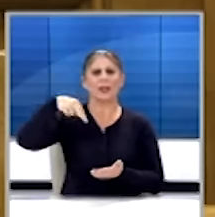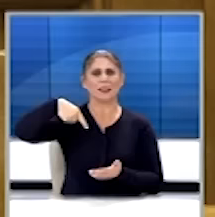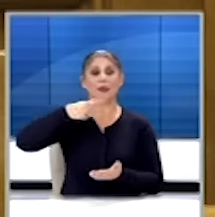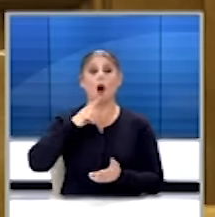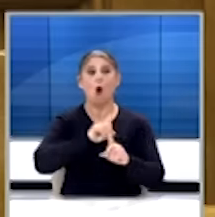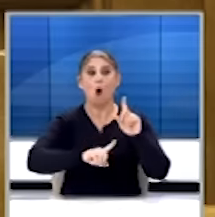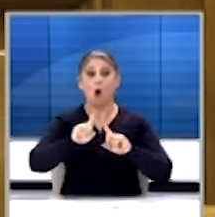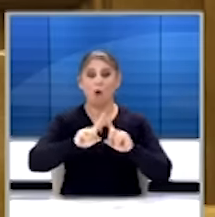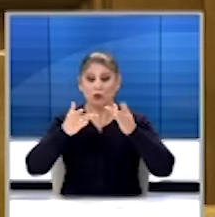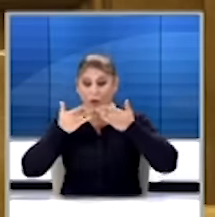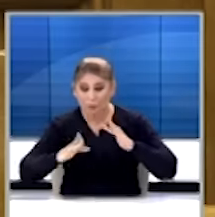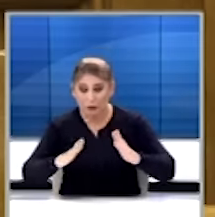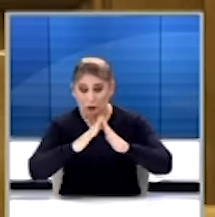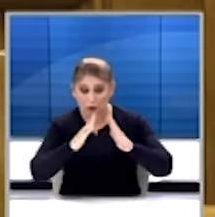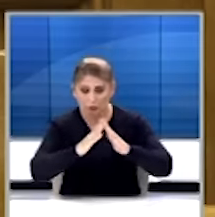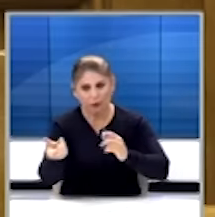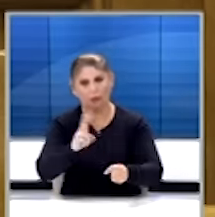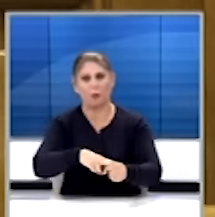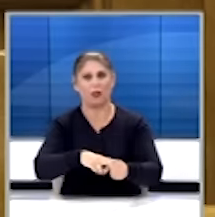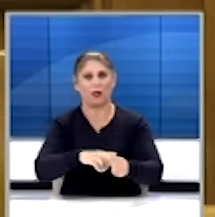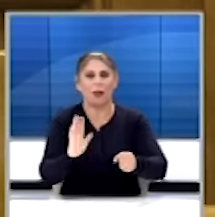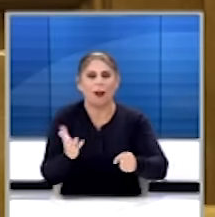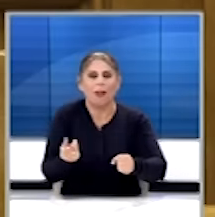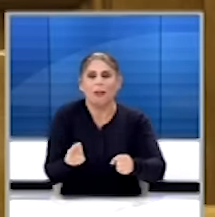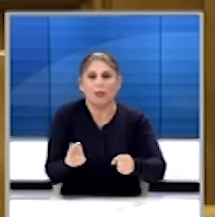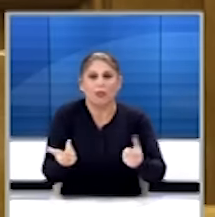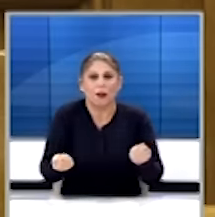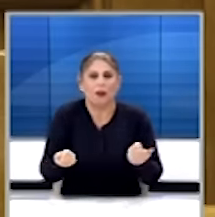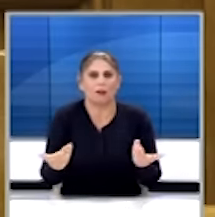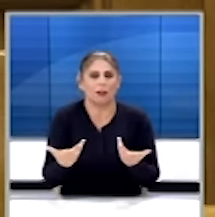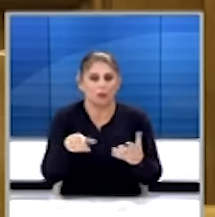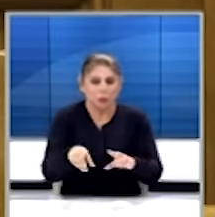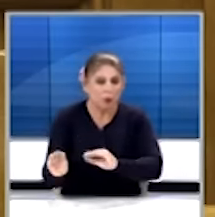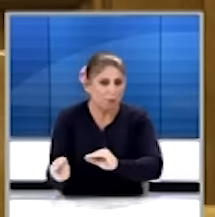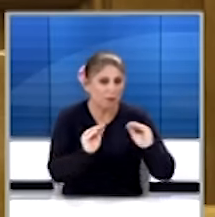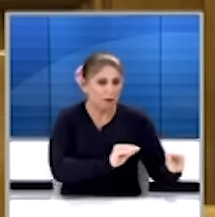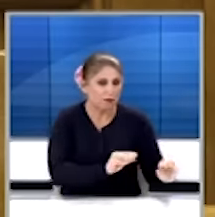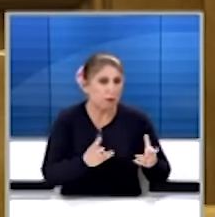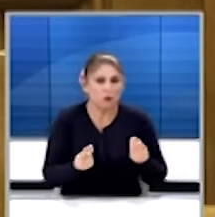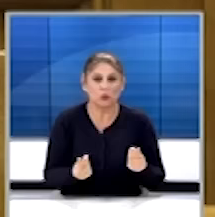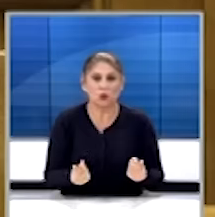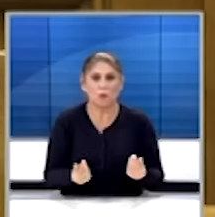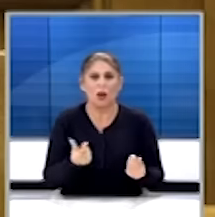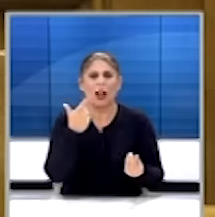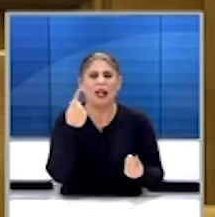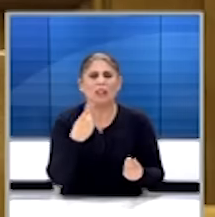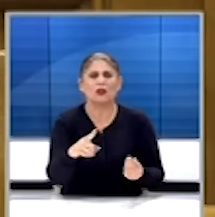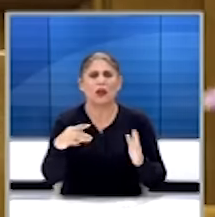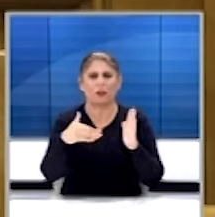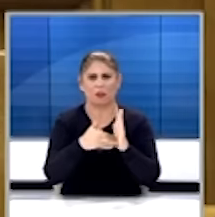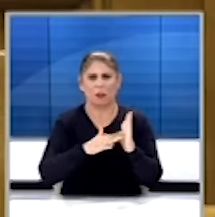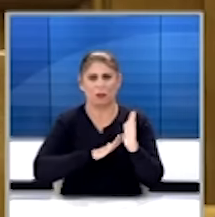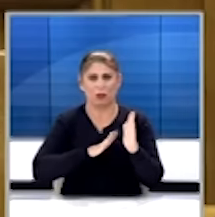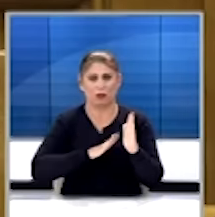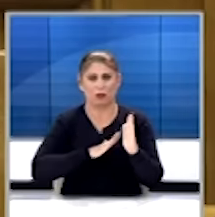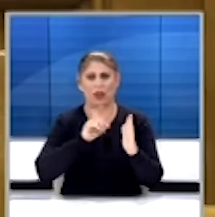Χωρίς όμως να κάνουν και τίποτα για να εξασφαλίσουν πώς θα γίνει αυτή η μετακίνηση εκατοντάδων χιλιάδων, όπως